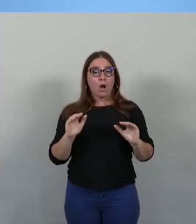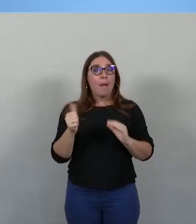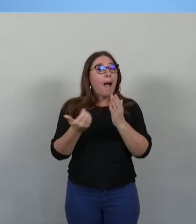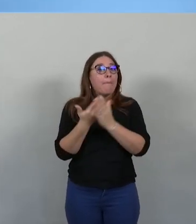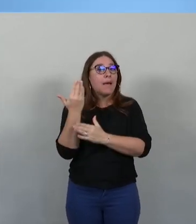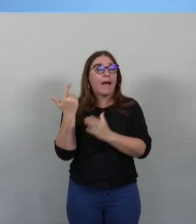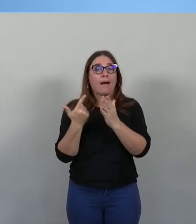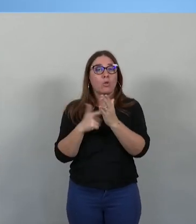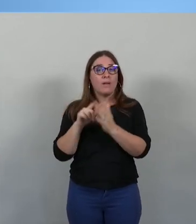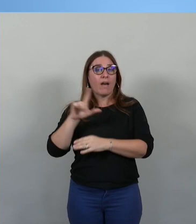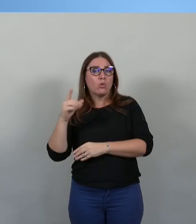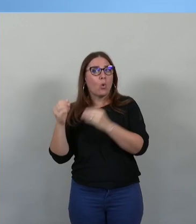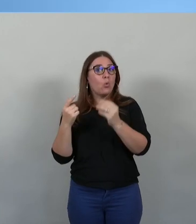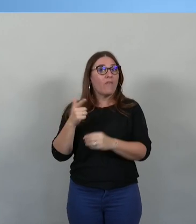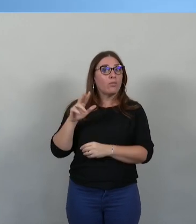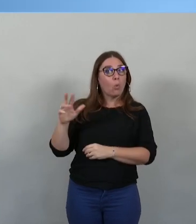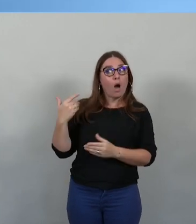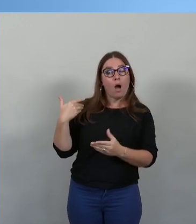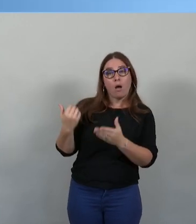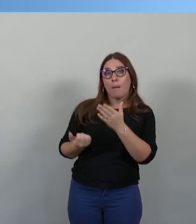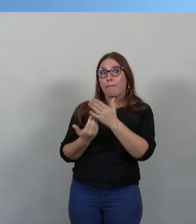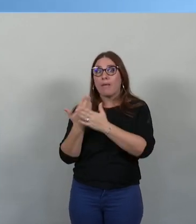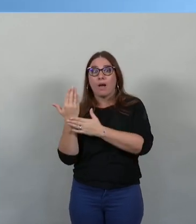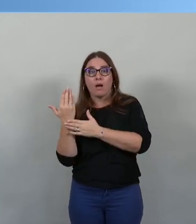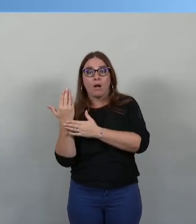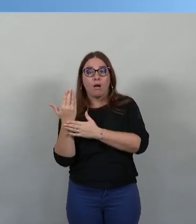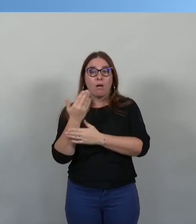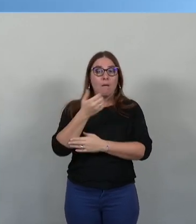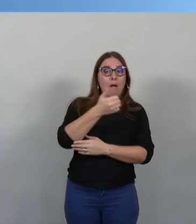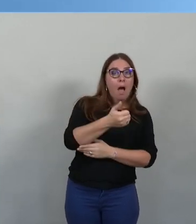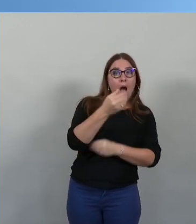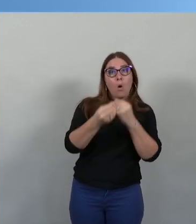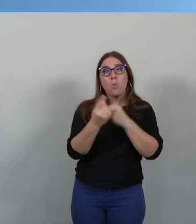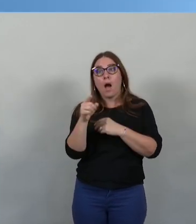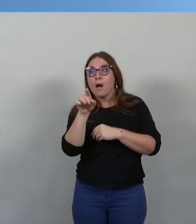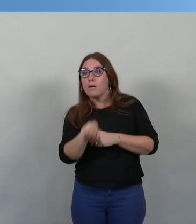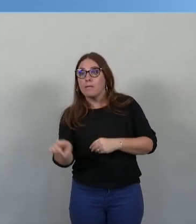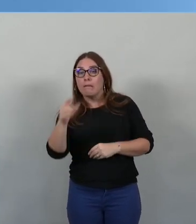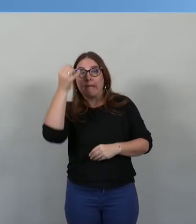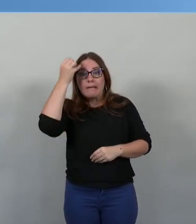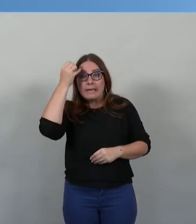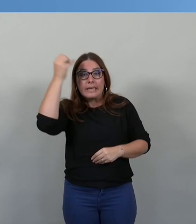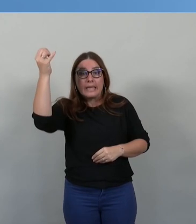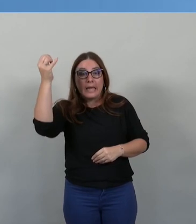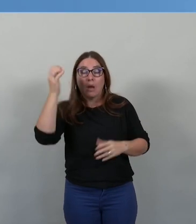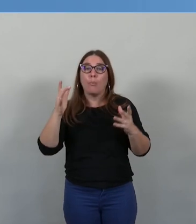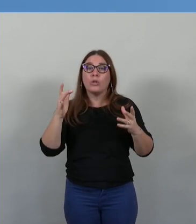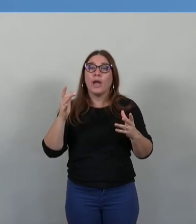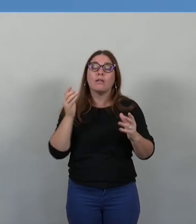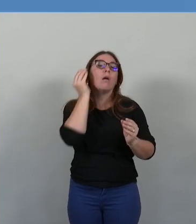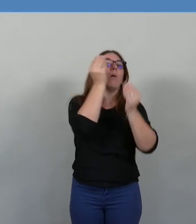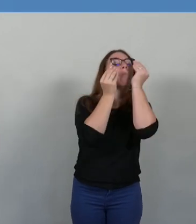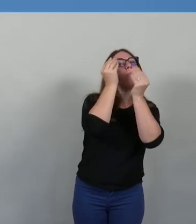2022 ou 2023 l'un ou l'une d'entre vous a eu l'idée en se rasant ou en se